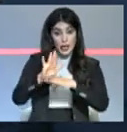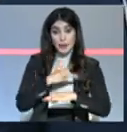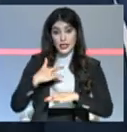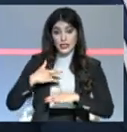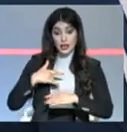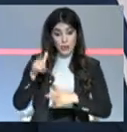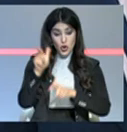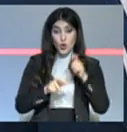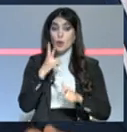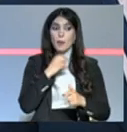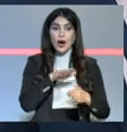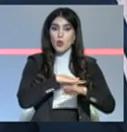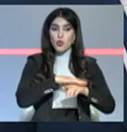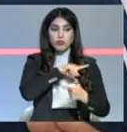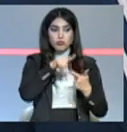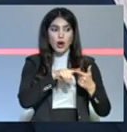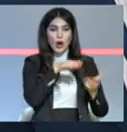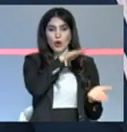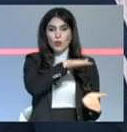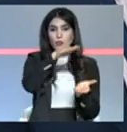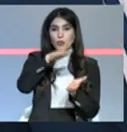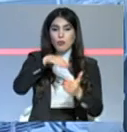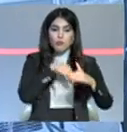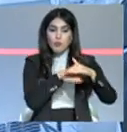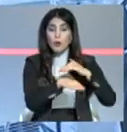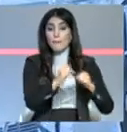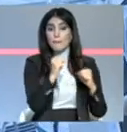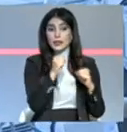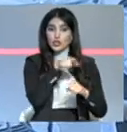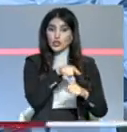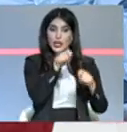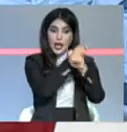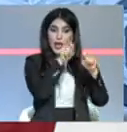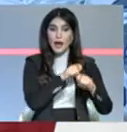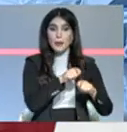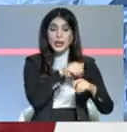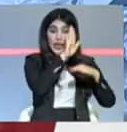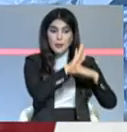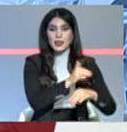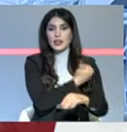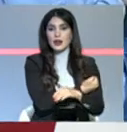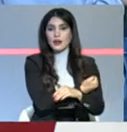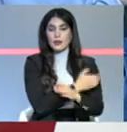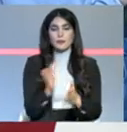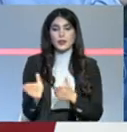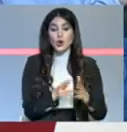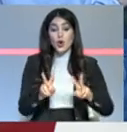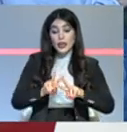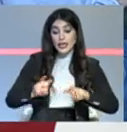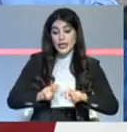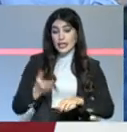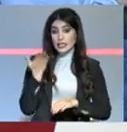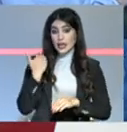وصلت التبريد اللي تضمن نجاح التلقيح وفق المصدر ذاته فان دراسه ما انجازها مؤخرا